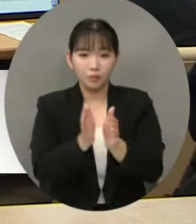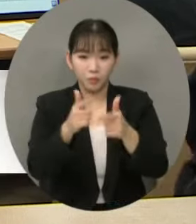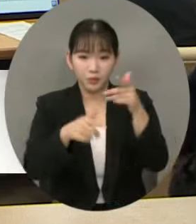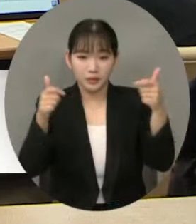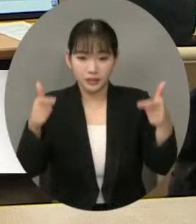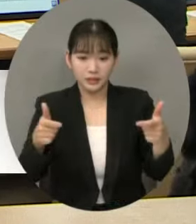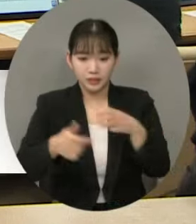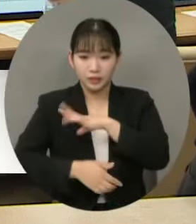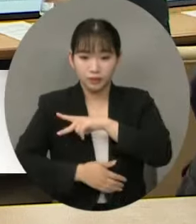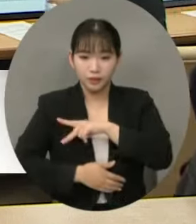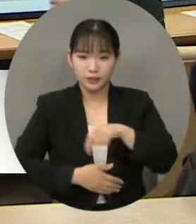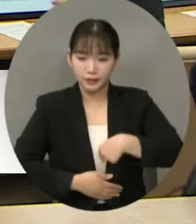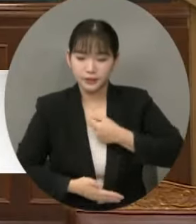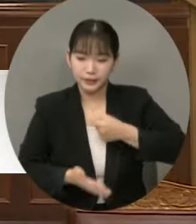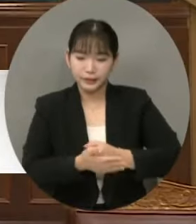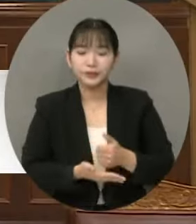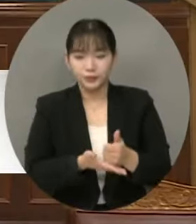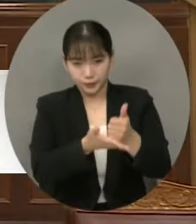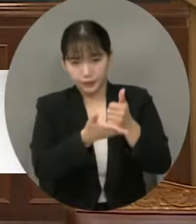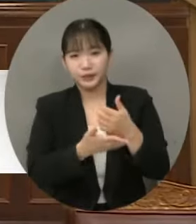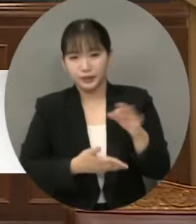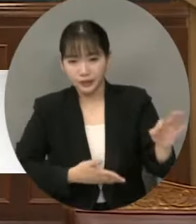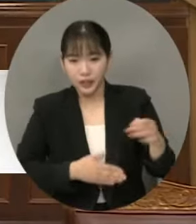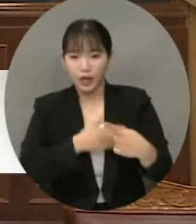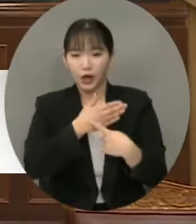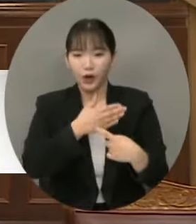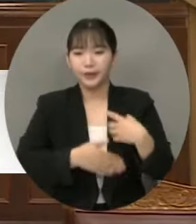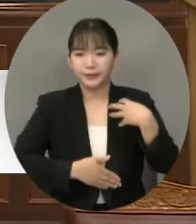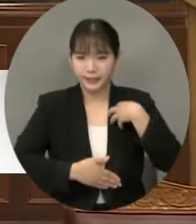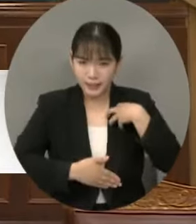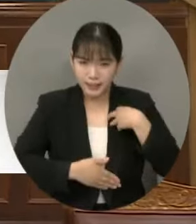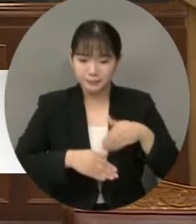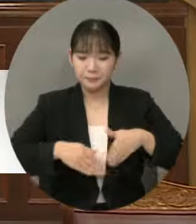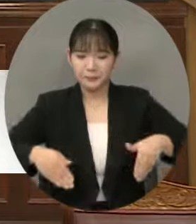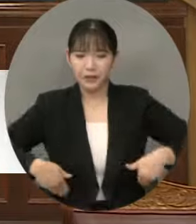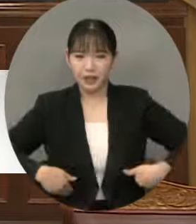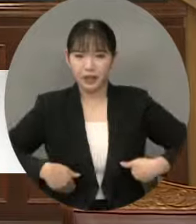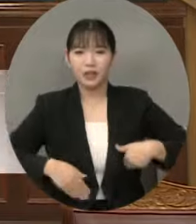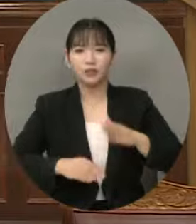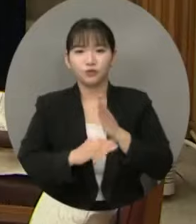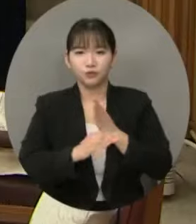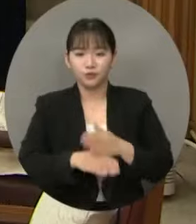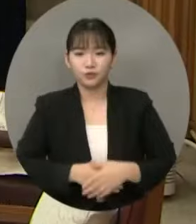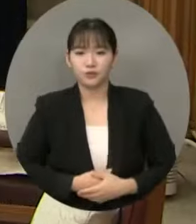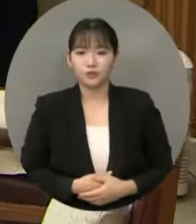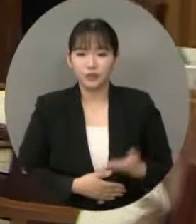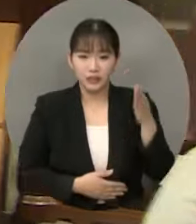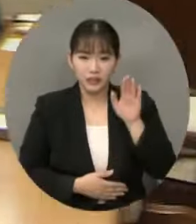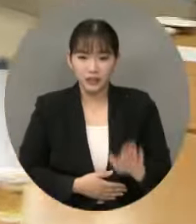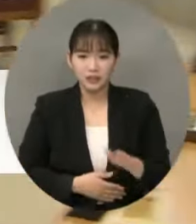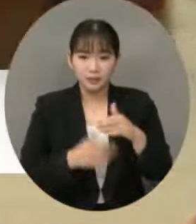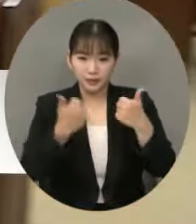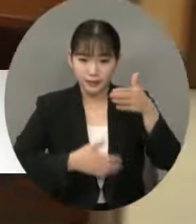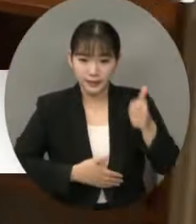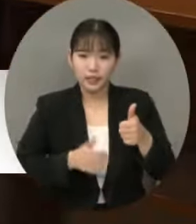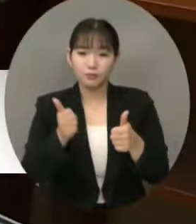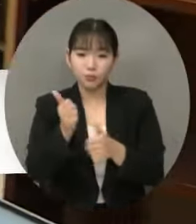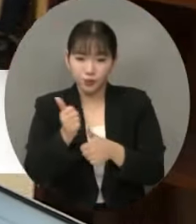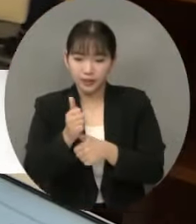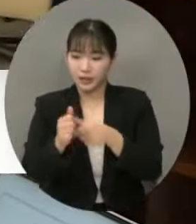목포시 의원들의 자체 결정을 존중한다며 겉으로는 책임론과 애써 거리를 두고 있습니다. 하지만 의장,